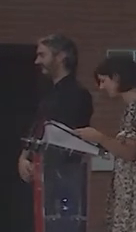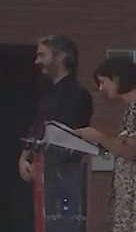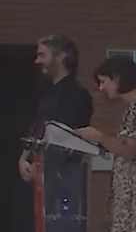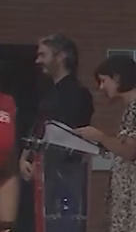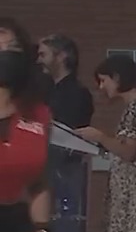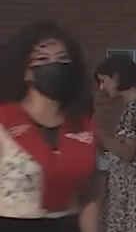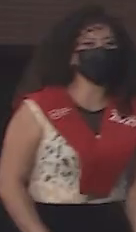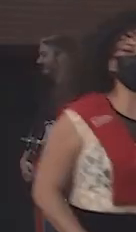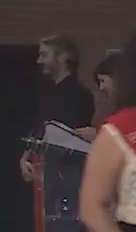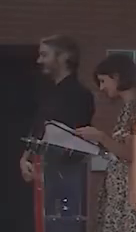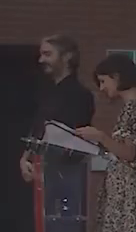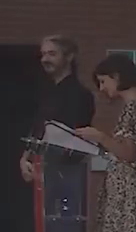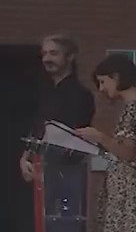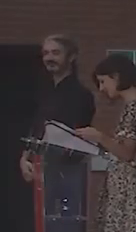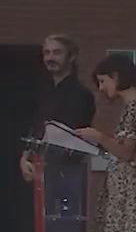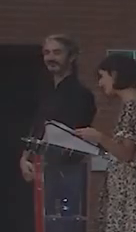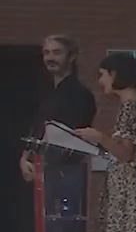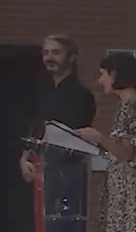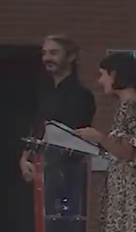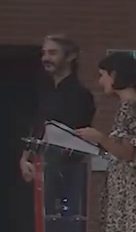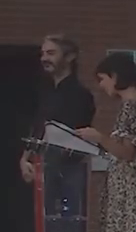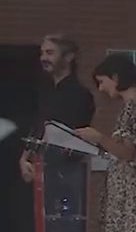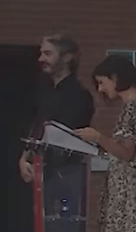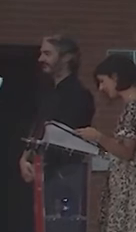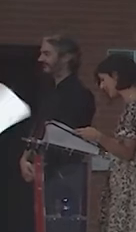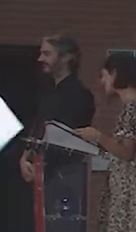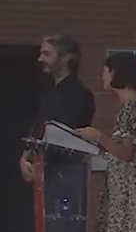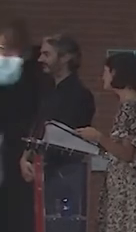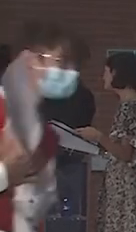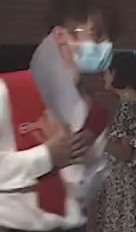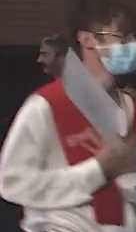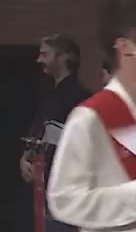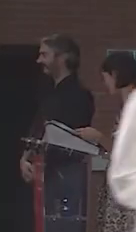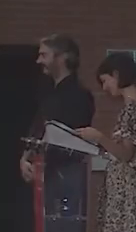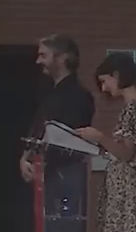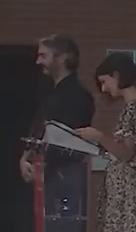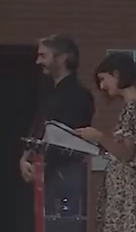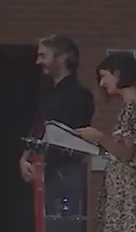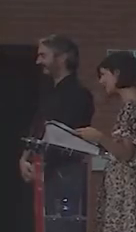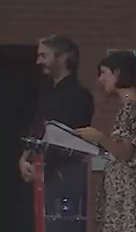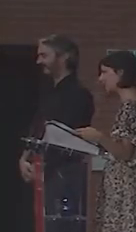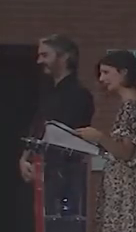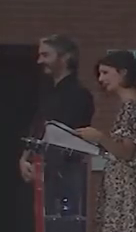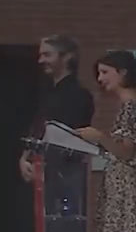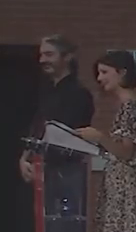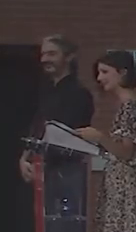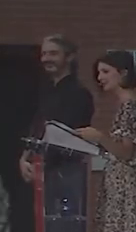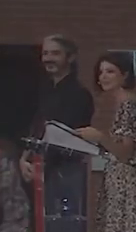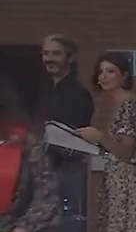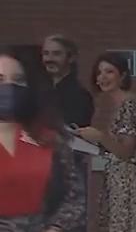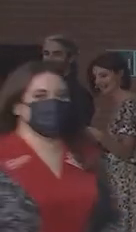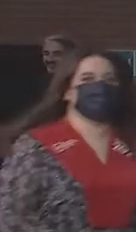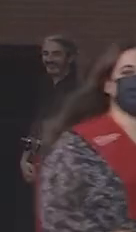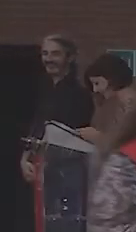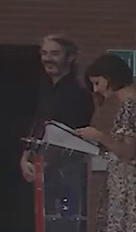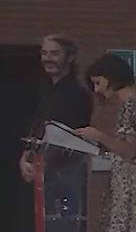La Lídia Clavijo Padilla. En Jordi de la Vega Puig. Molt bé. T'has